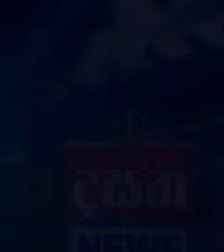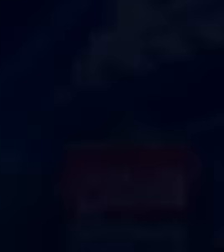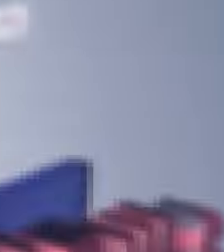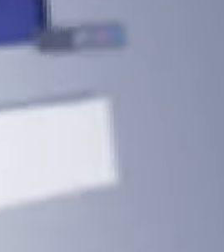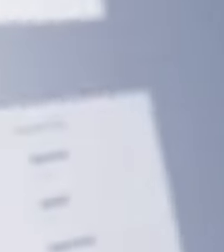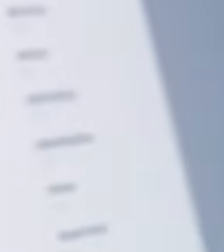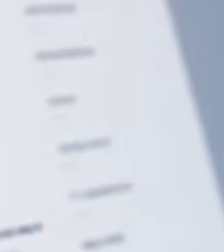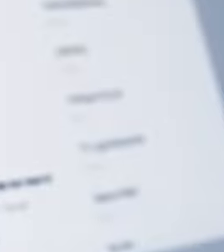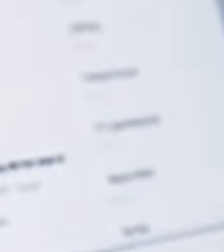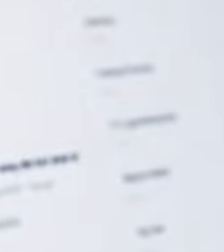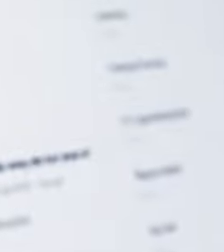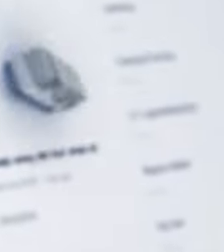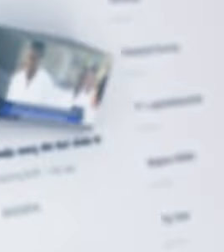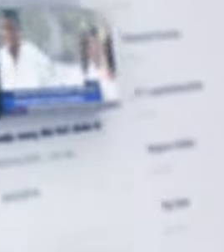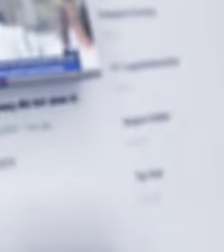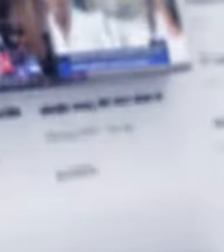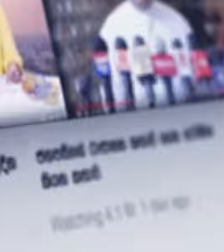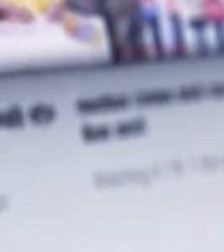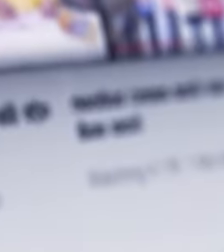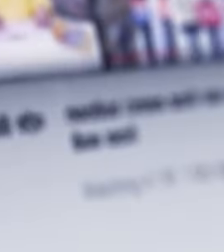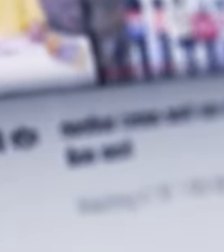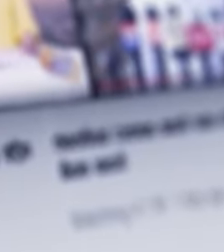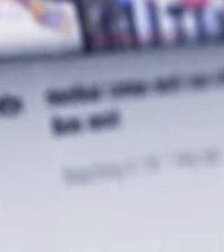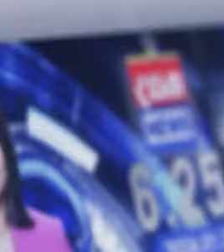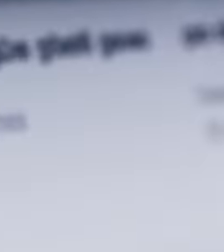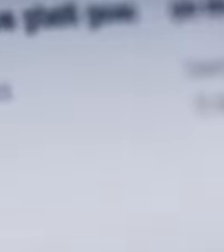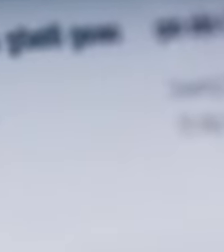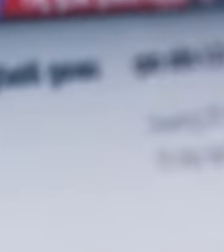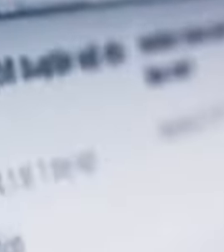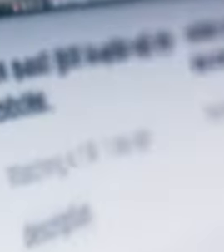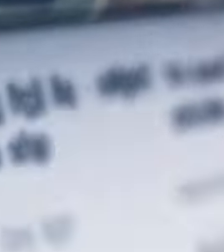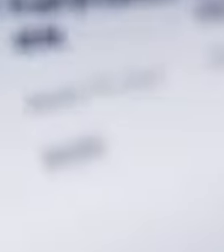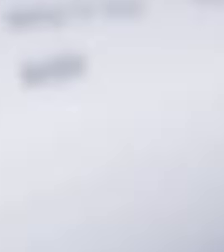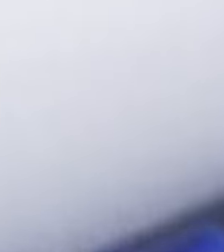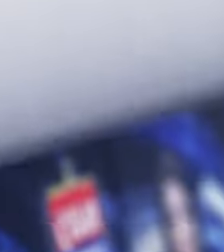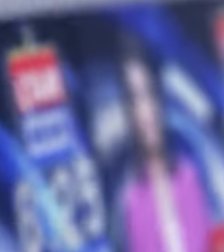ඔස්සේ අවසේ දසත පැතිරුණු පුවත්